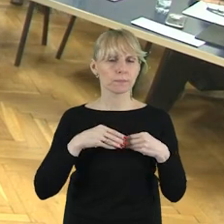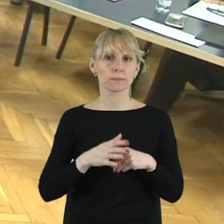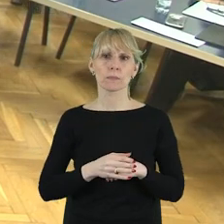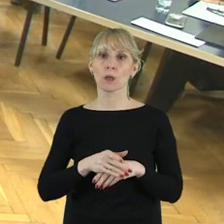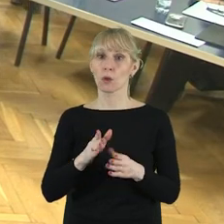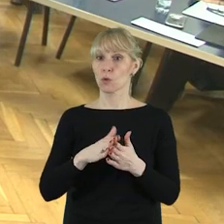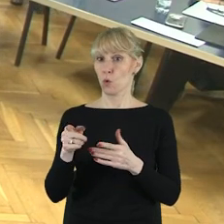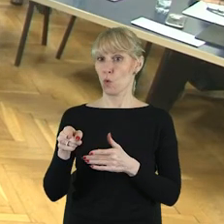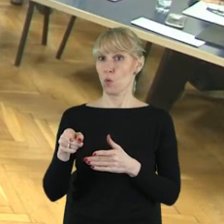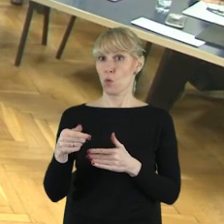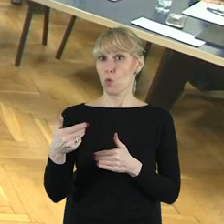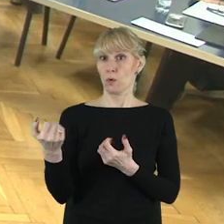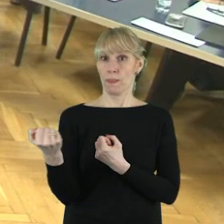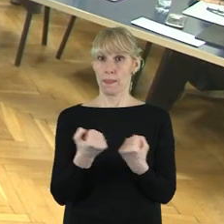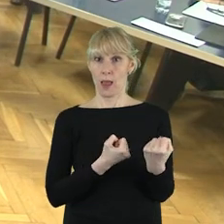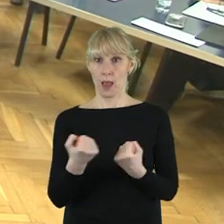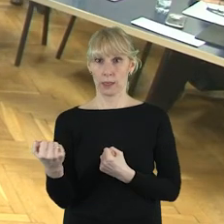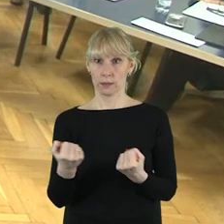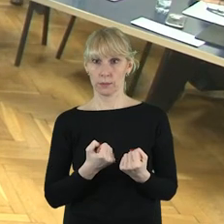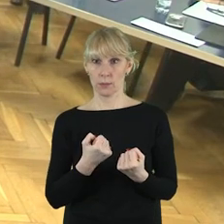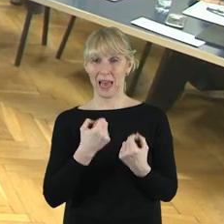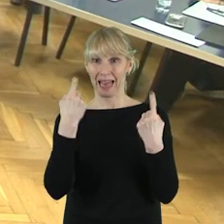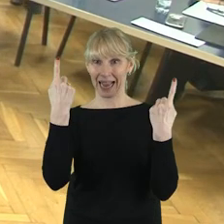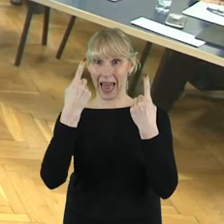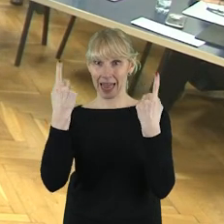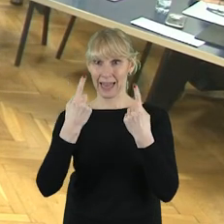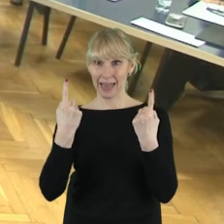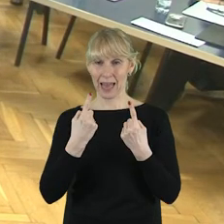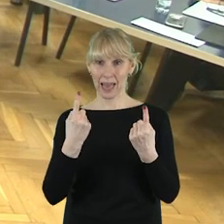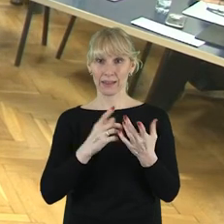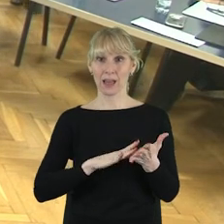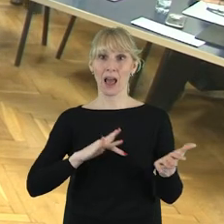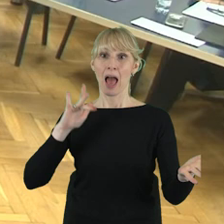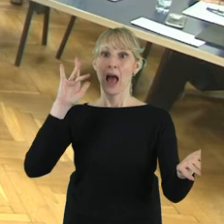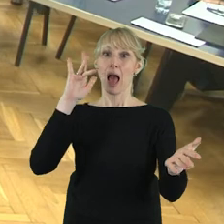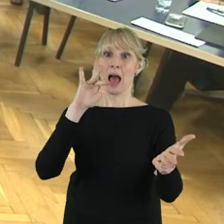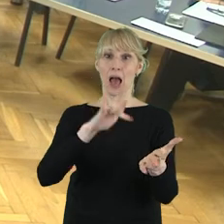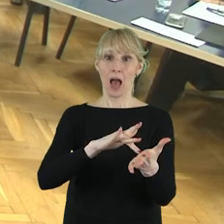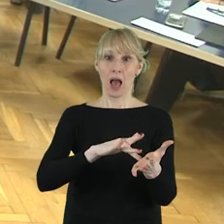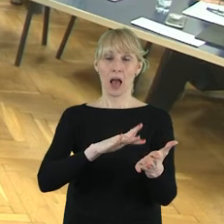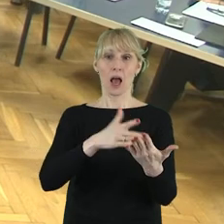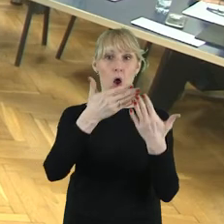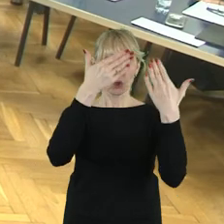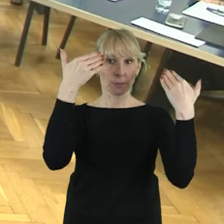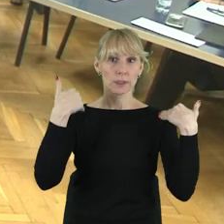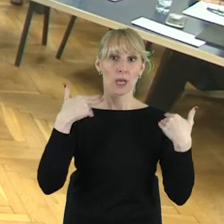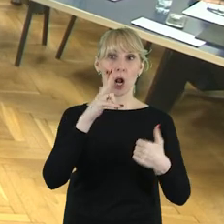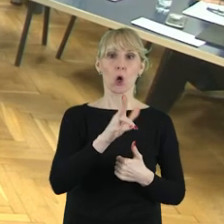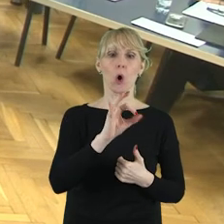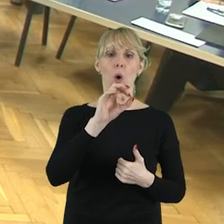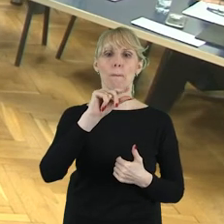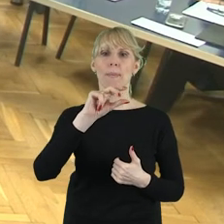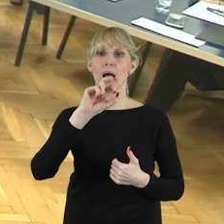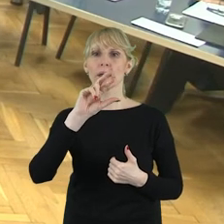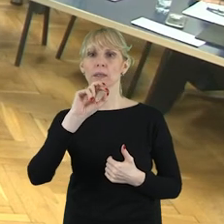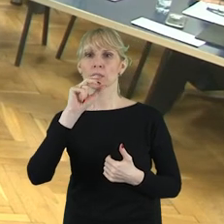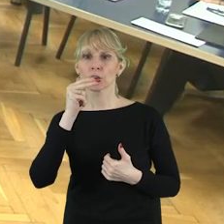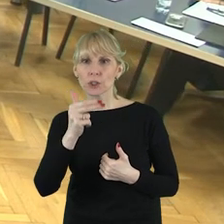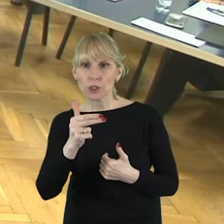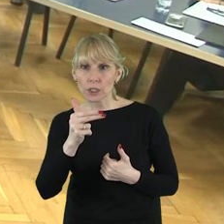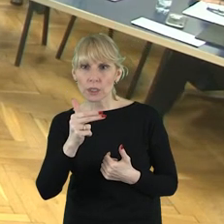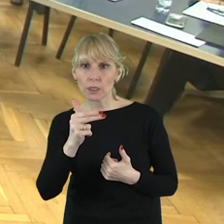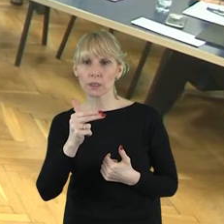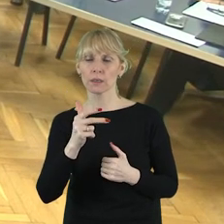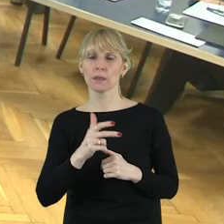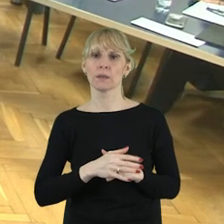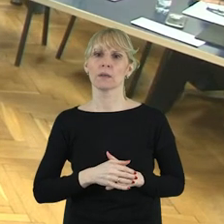karetkami do Kopernika każdego pacjenta ze Zgierza w okresie przejściowym. Zresztą zaznaczam, że nefrologia to nie jest kardiologia i to nie